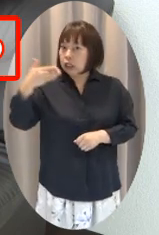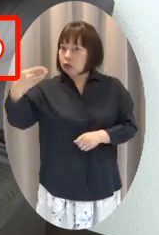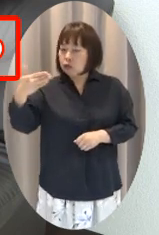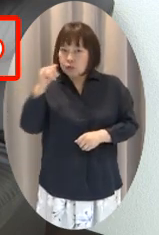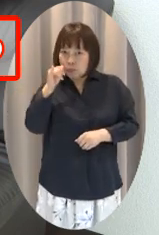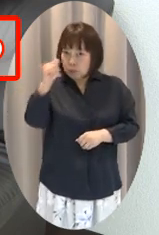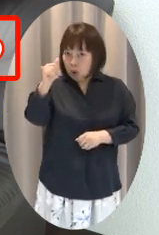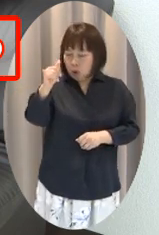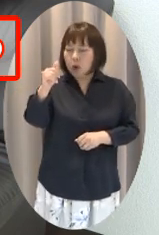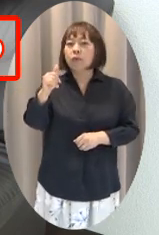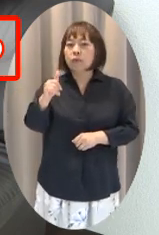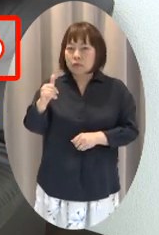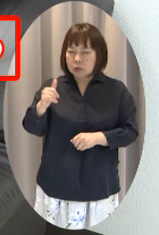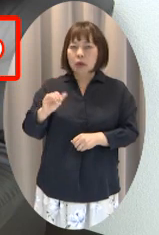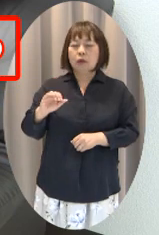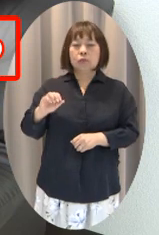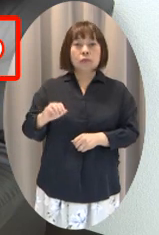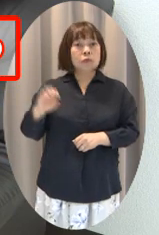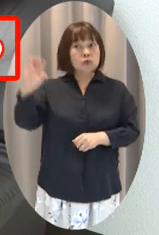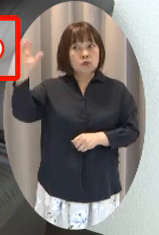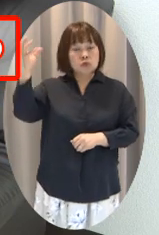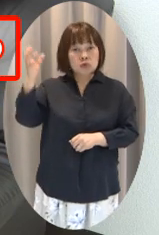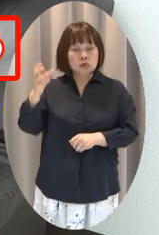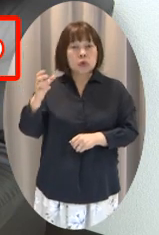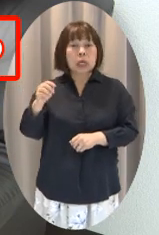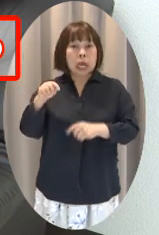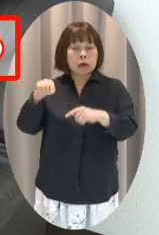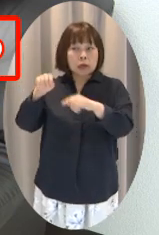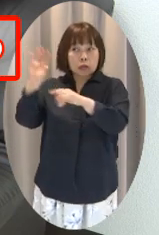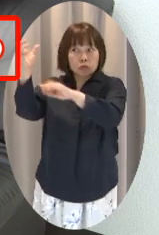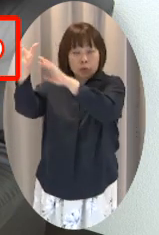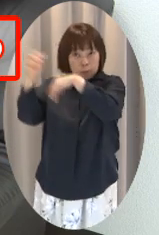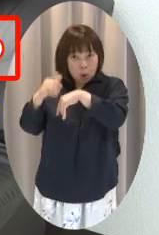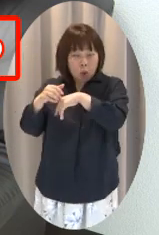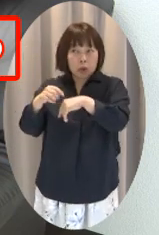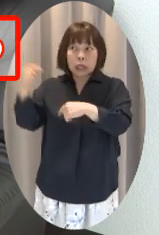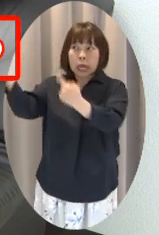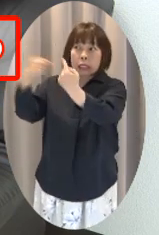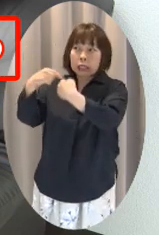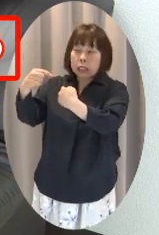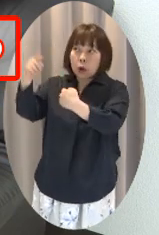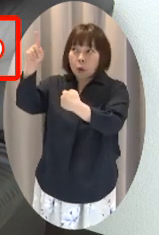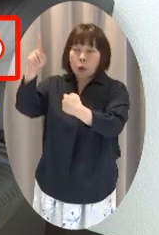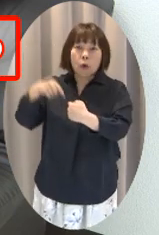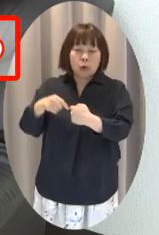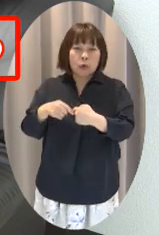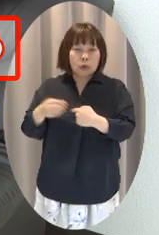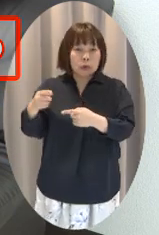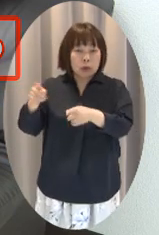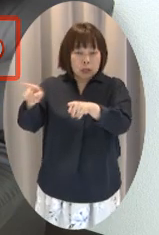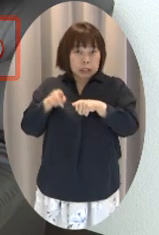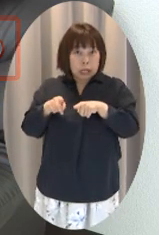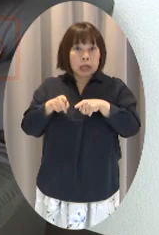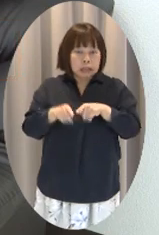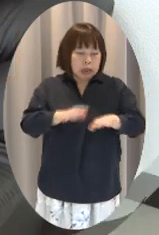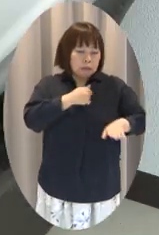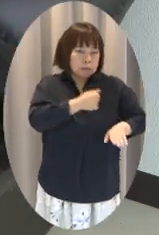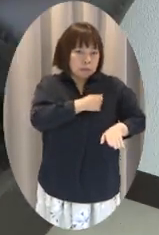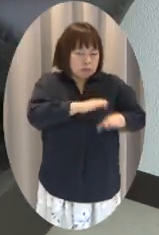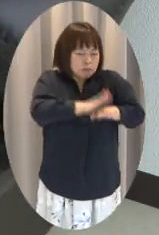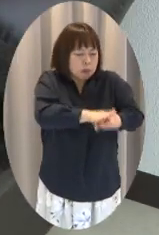報し、必要ならば通信指令員の指示に従い、心肺蘇生法を行いましょう。